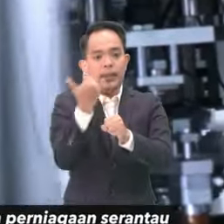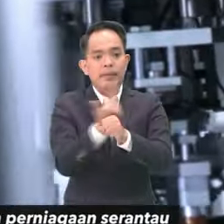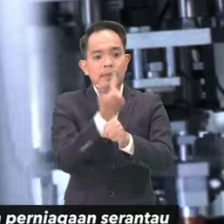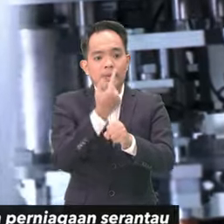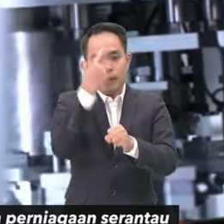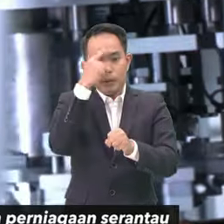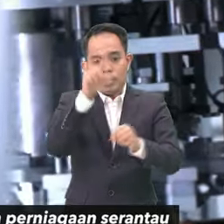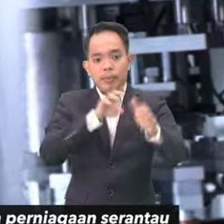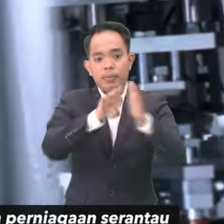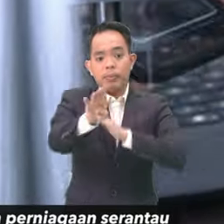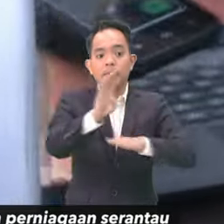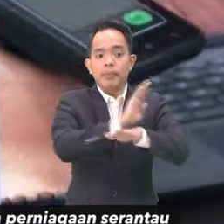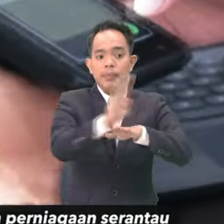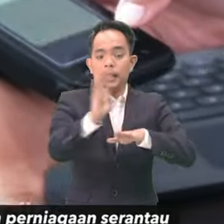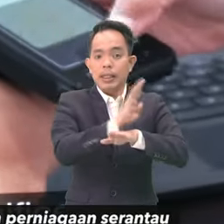well as coaching